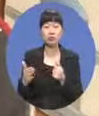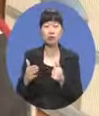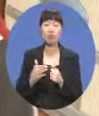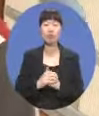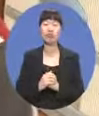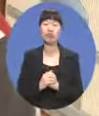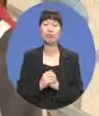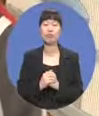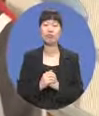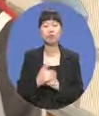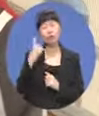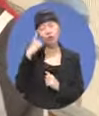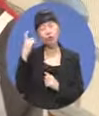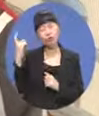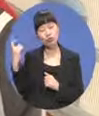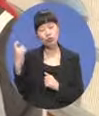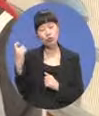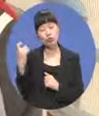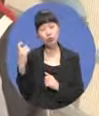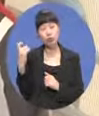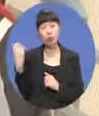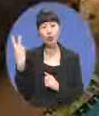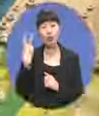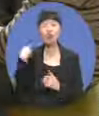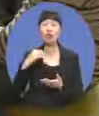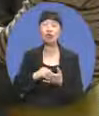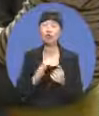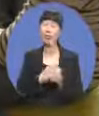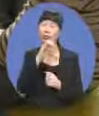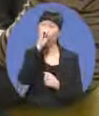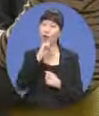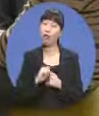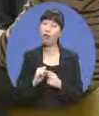다 추억이 있는 것 같아서 좋아요.